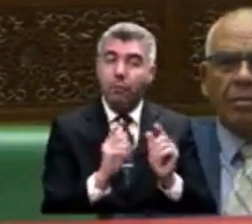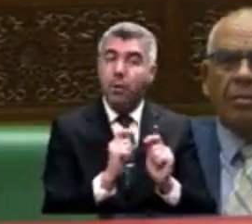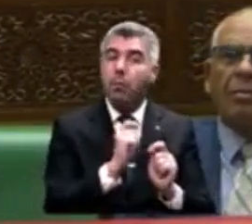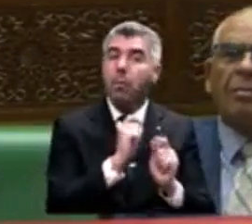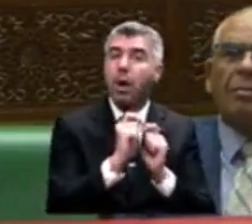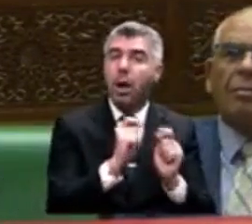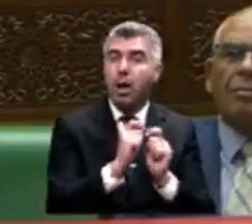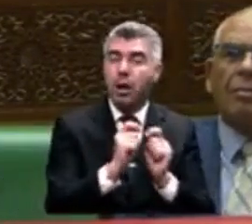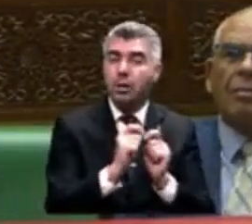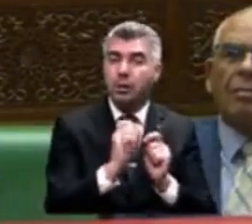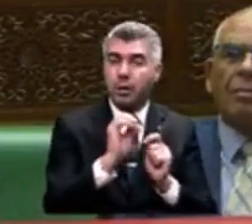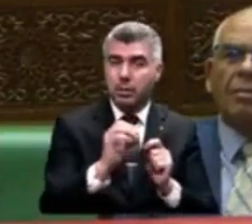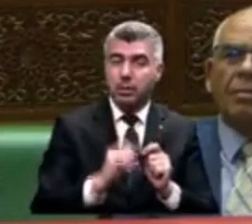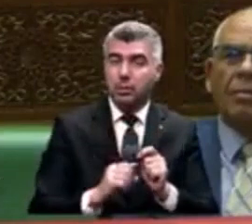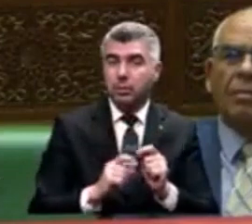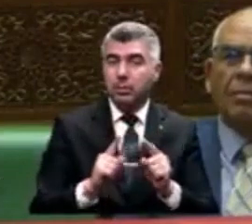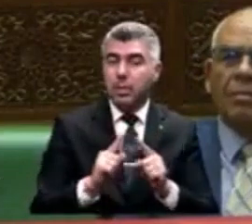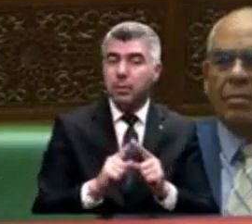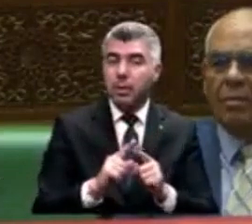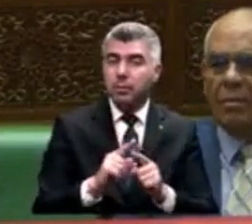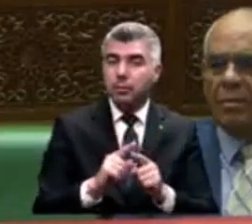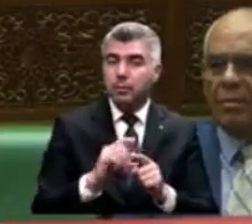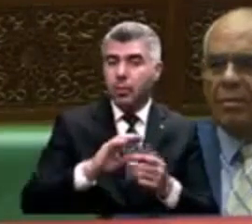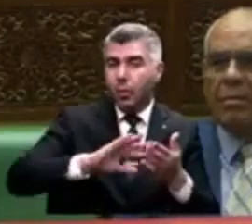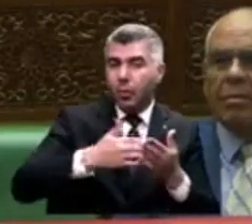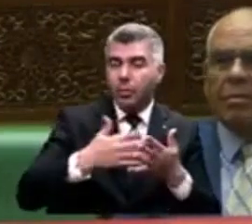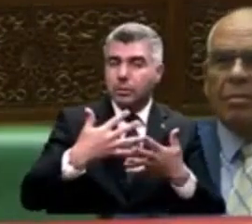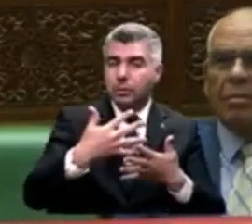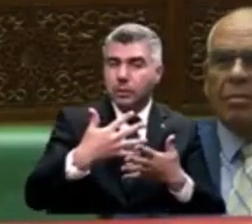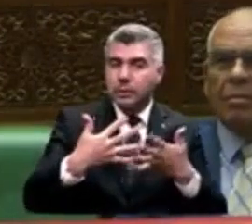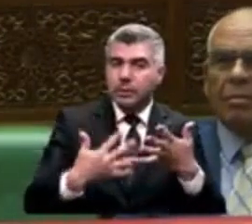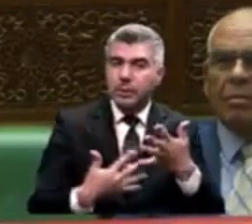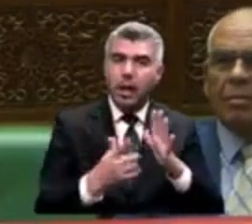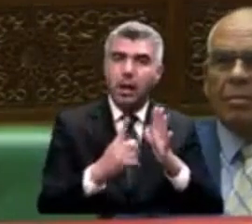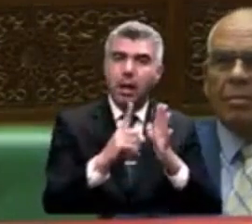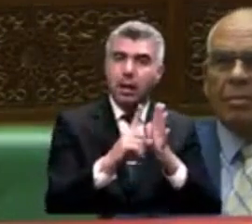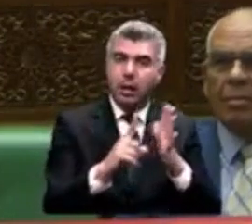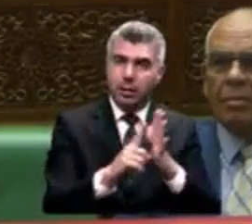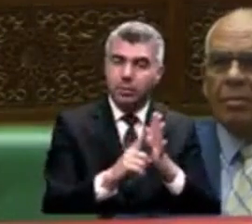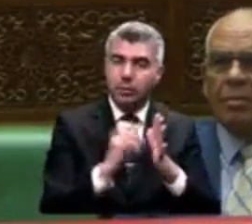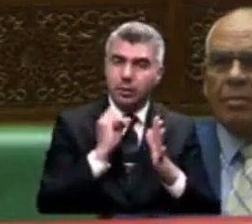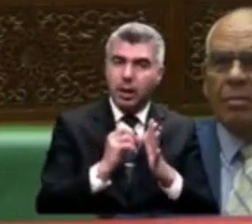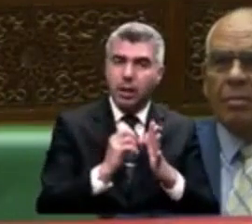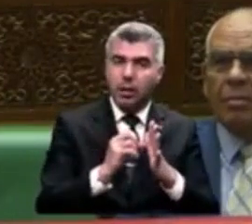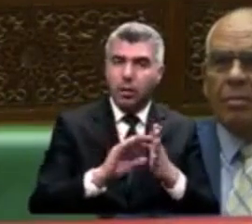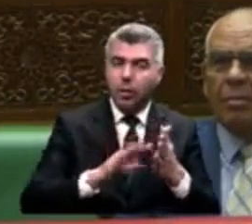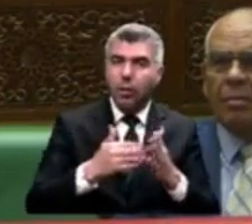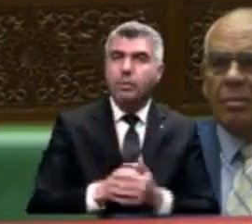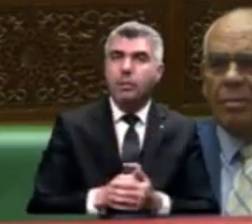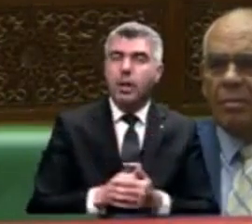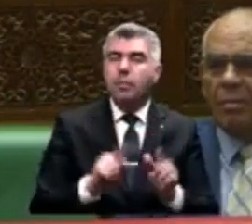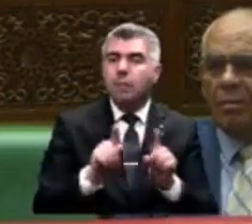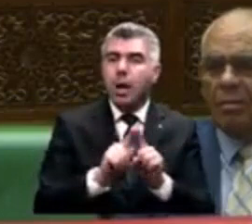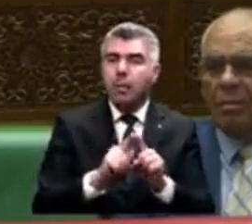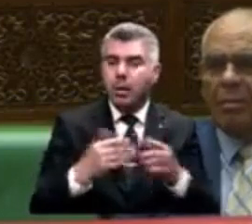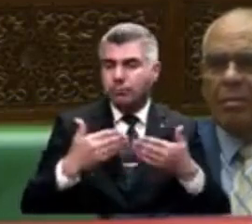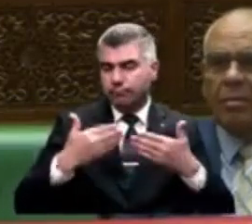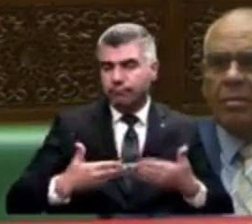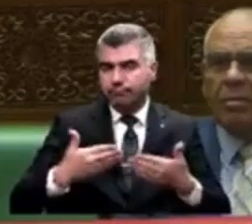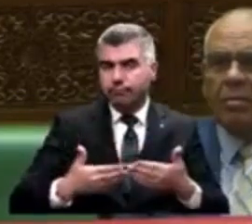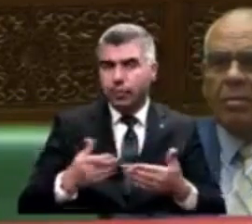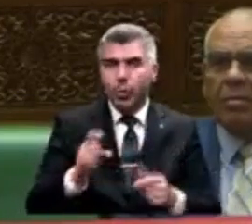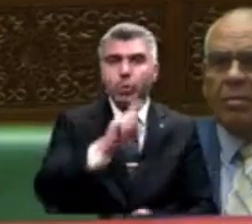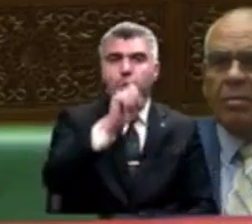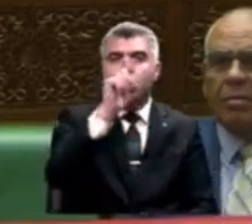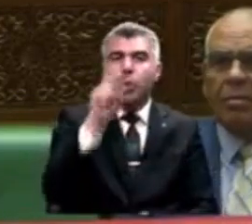غادي يمشي إلى ما وراء النقاط والفصول اللي جات في الميثاق، واحد النقاش عمومي باش نتسألوا، وهنا غادي نوضعوا